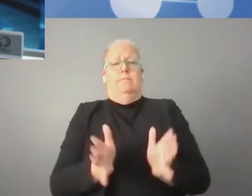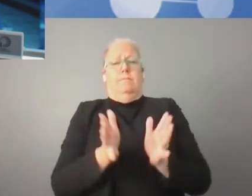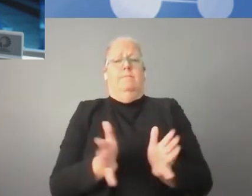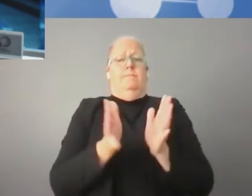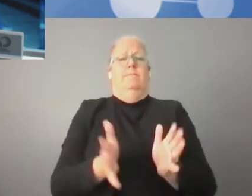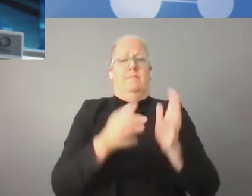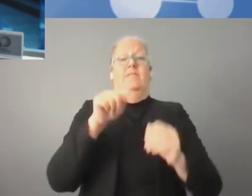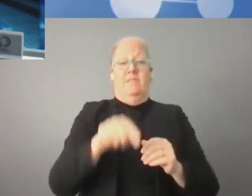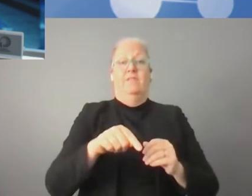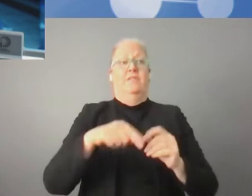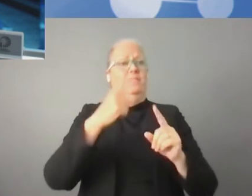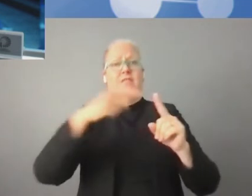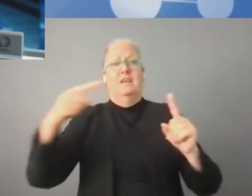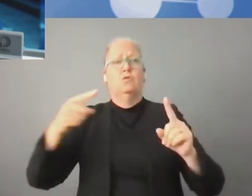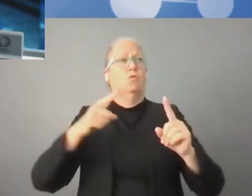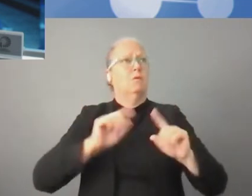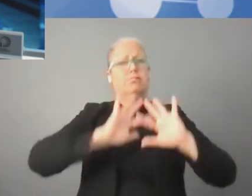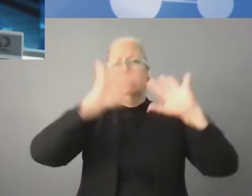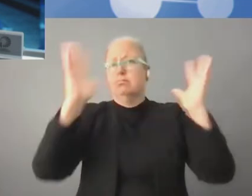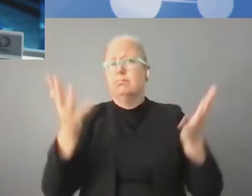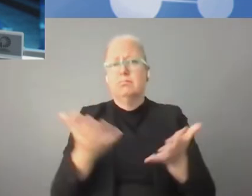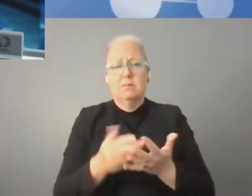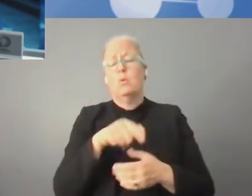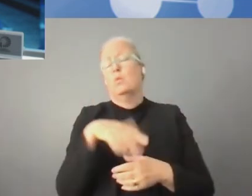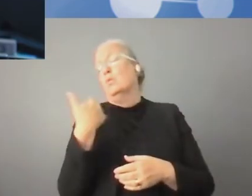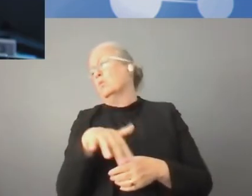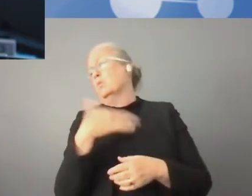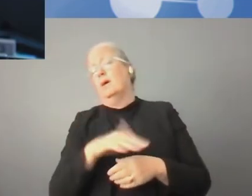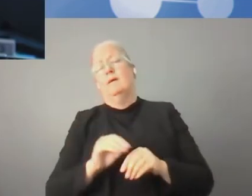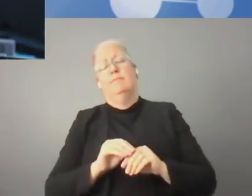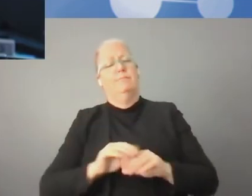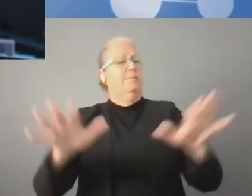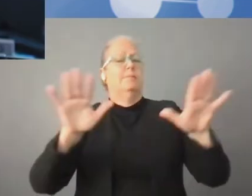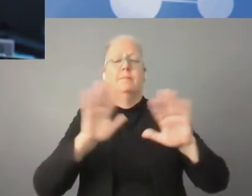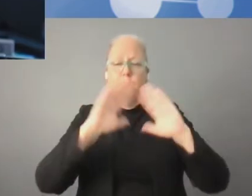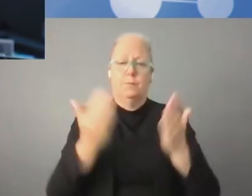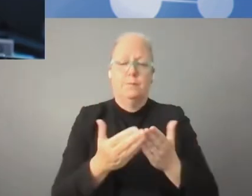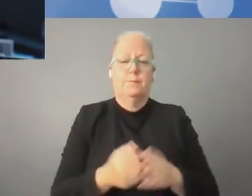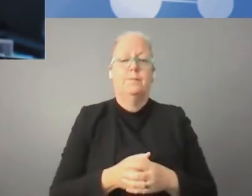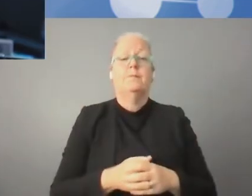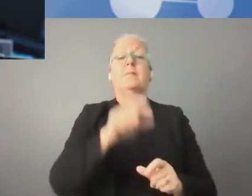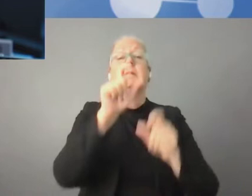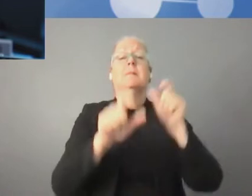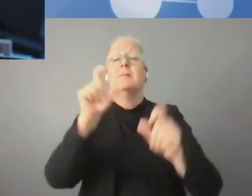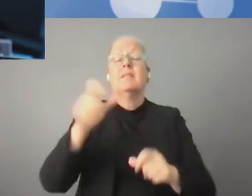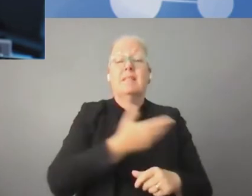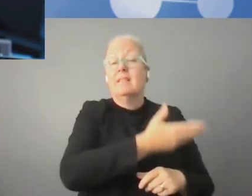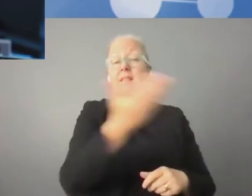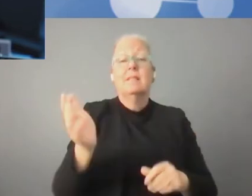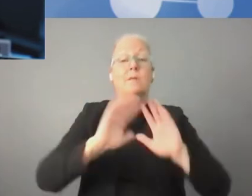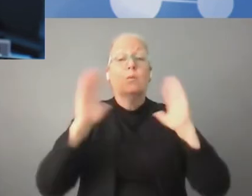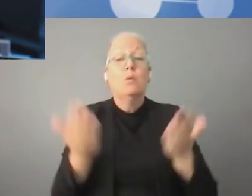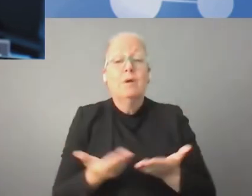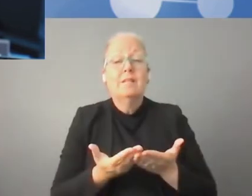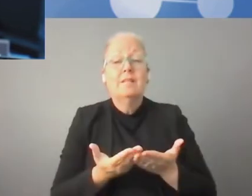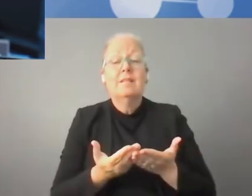这个大流行，虽然它有一些不好的影响，但是同时它在促进这个电子技术的发